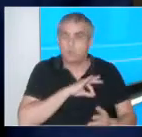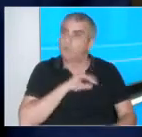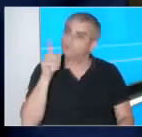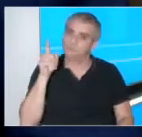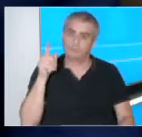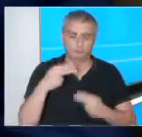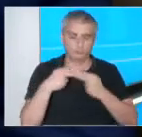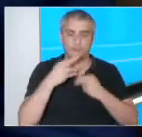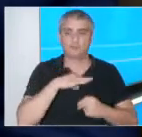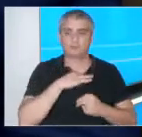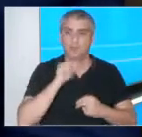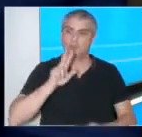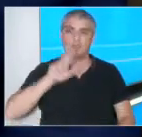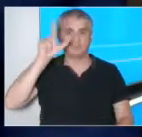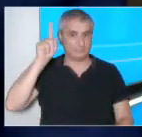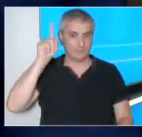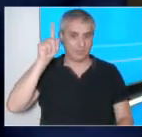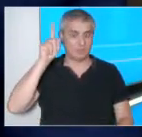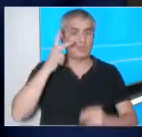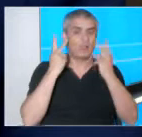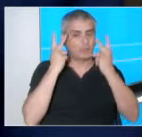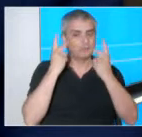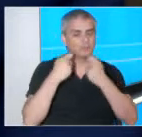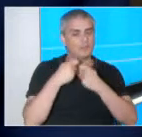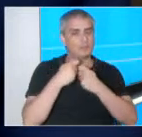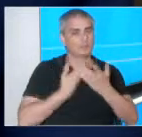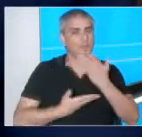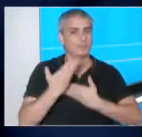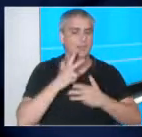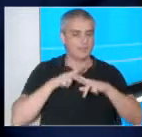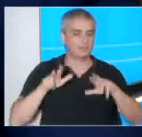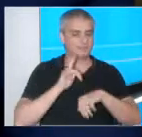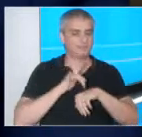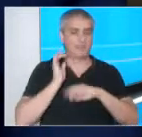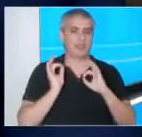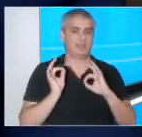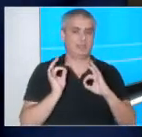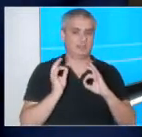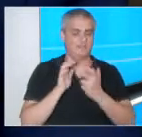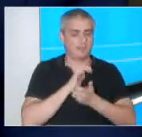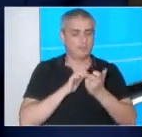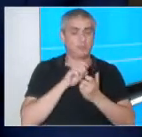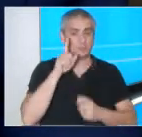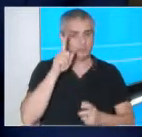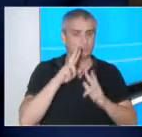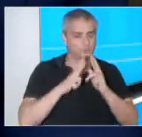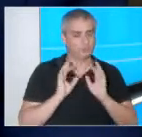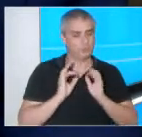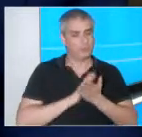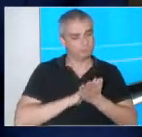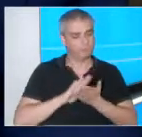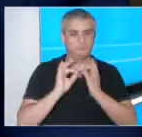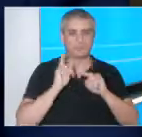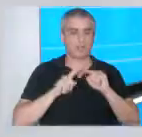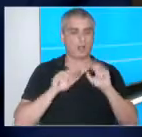הם שכנים שלנו מצפון, וחשוב שננהל את המצב העדין והמורכב שם באופן חלק